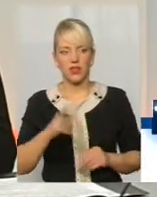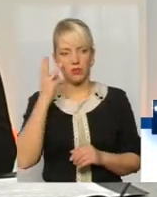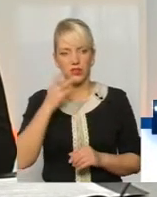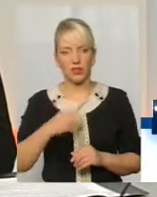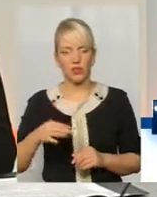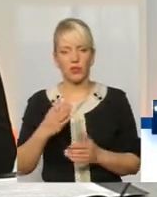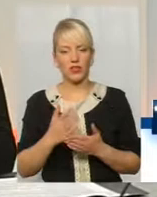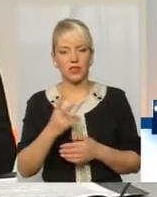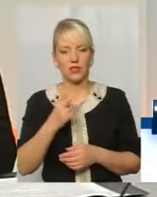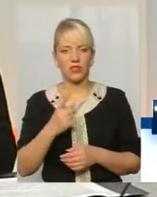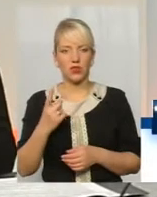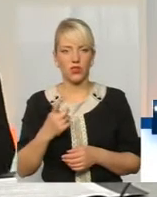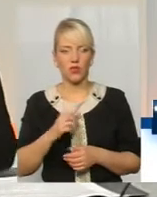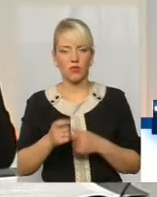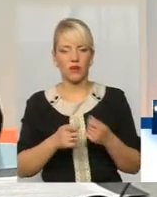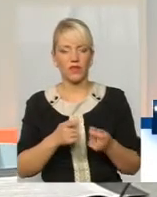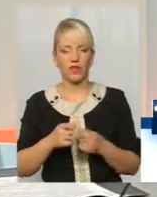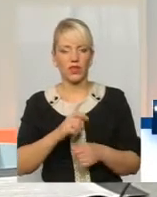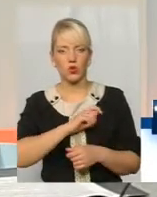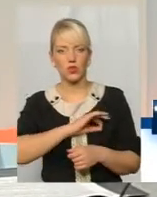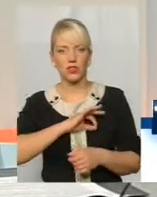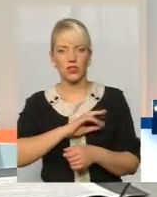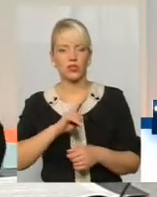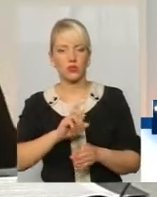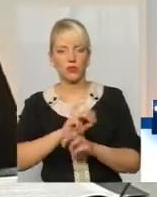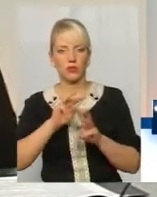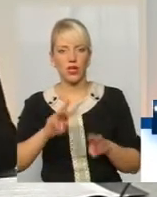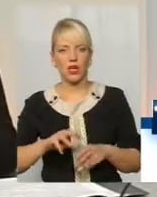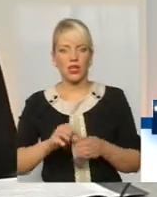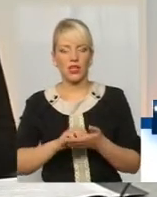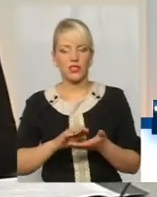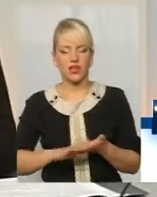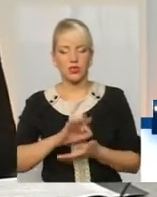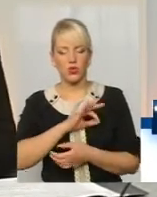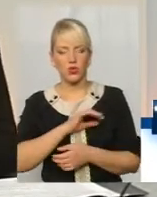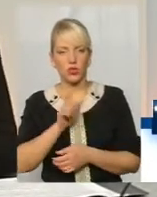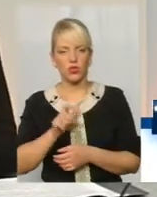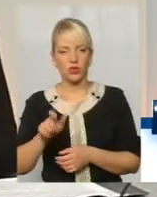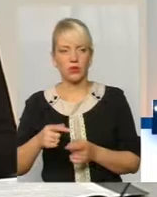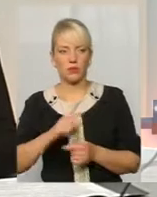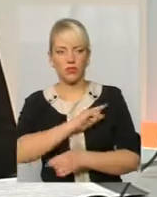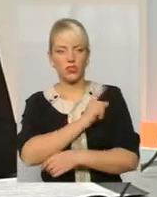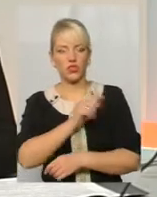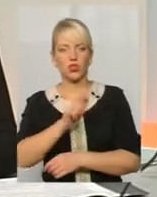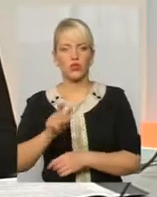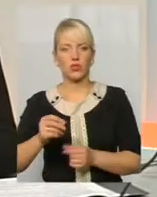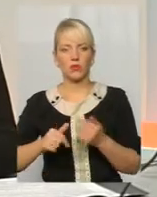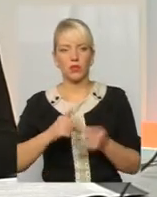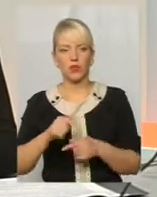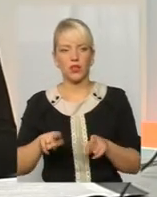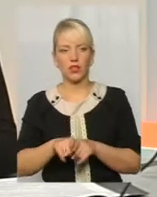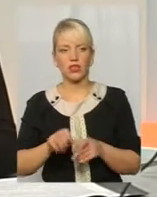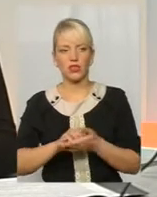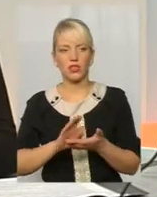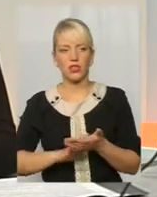21 територіальне управління юстиції, яке забезпечувало реєстрацію юридичних осіб, фізичних осіб-підприємців, а також державну реєстрацію прав